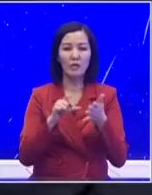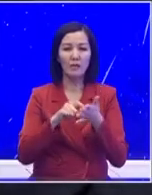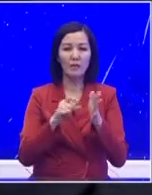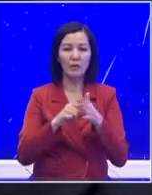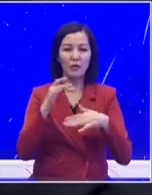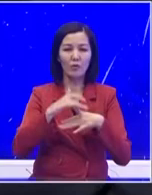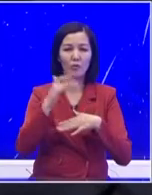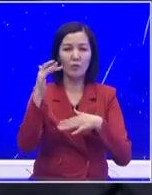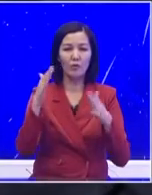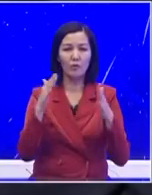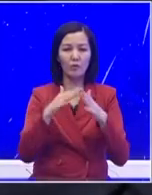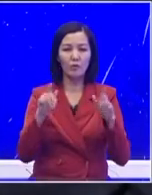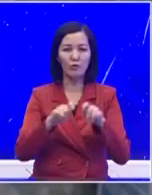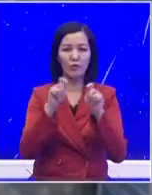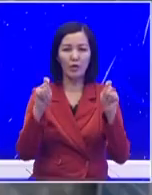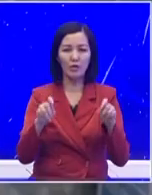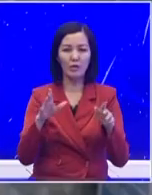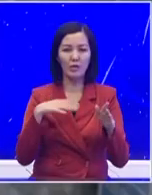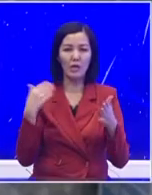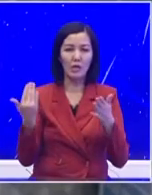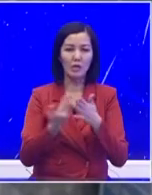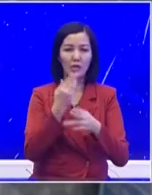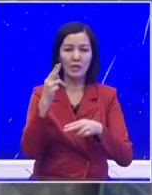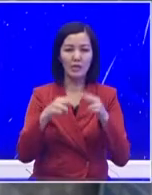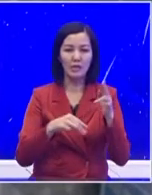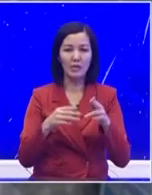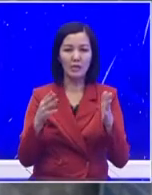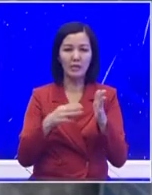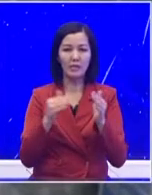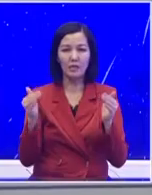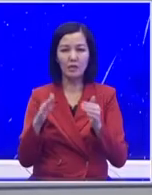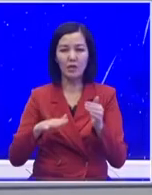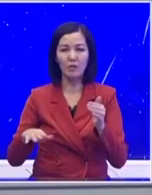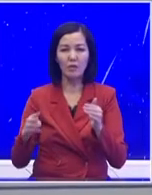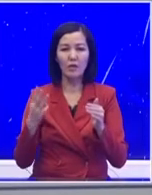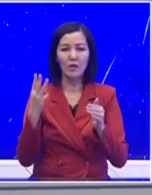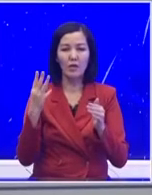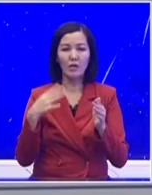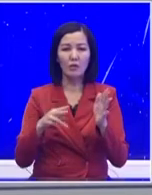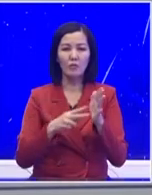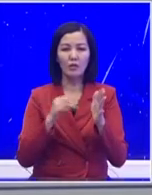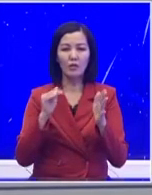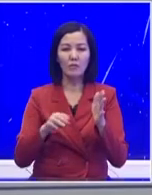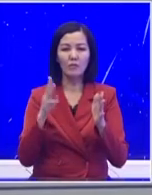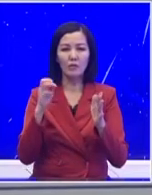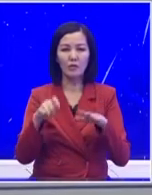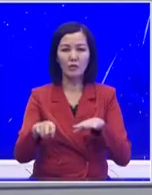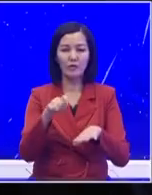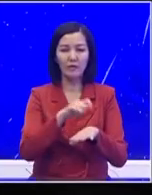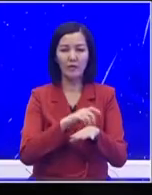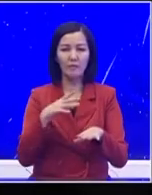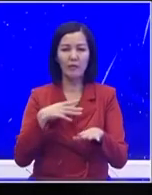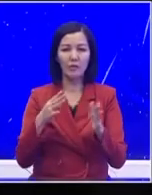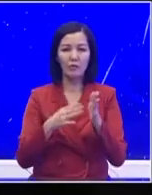қабатты тұрғын үй қолданысқа беріледі. Ал жаңадан салынатын 8-ші ықшам ауданына аумағы 57878 шаршы метр